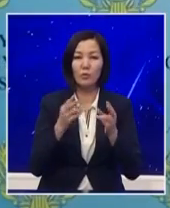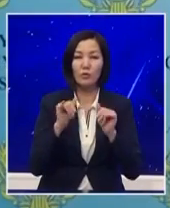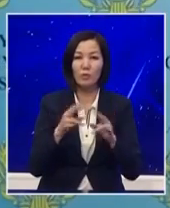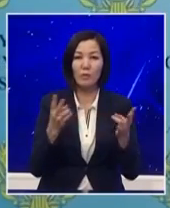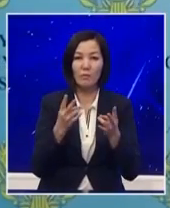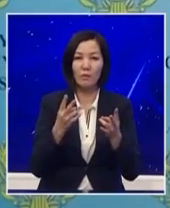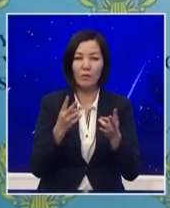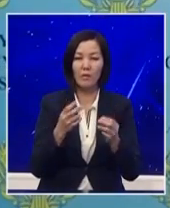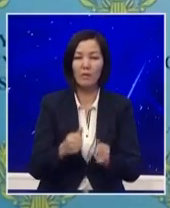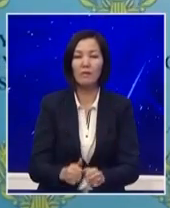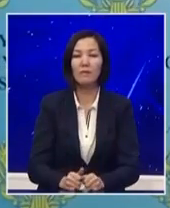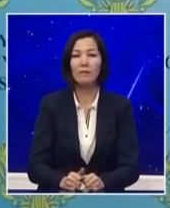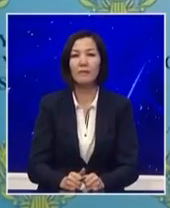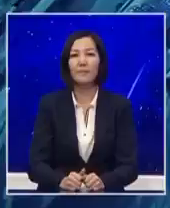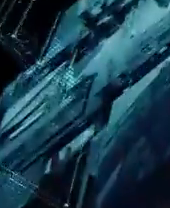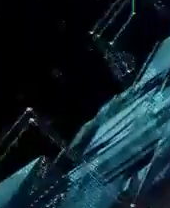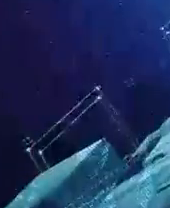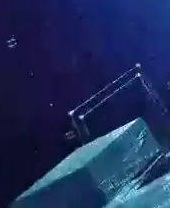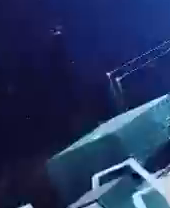үшін жауап беруге тура келеді.